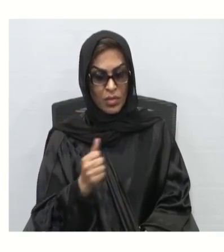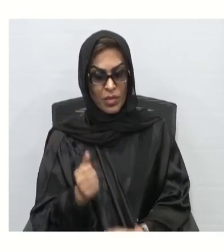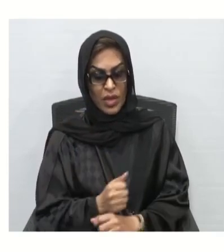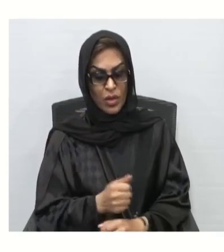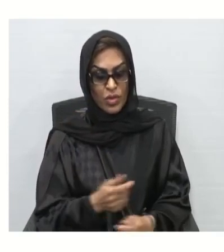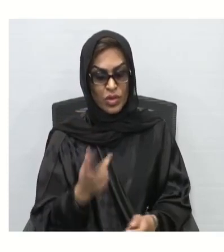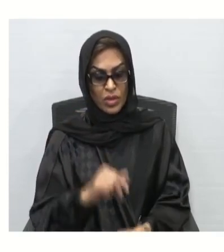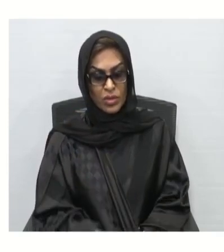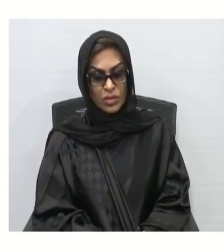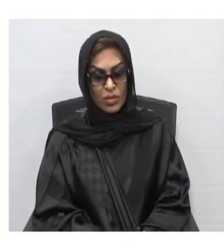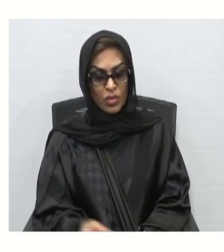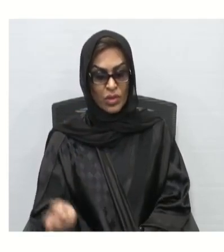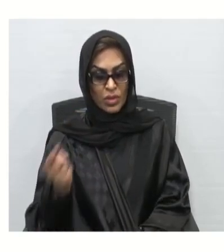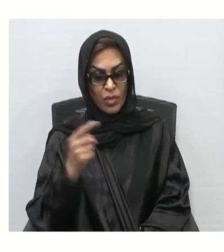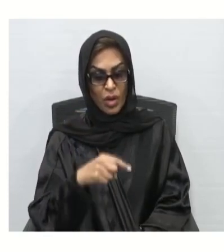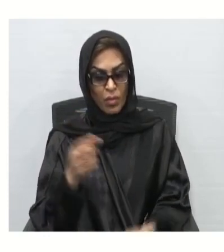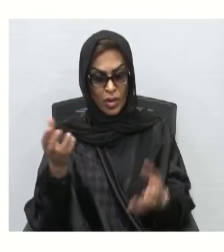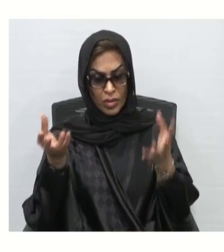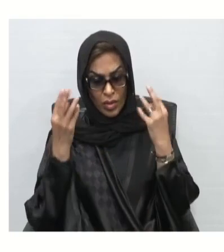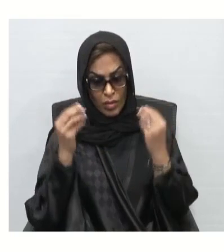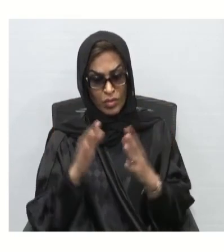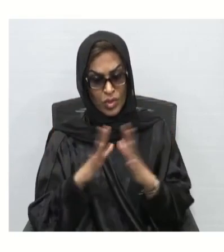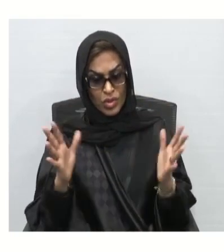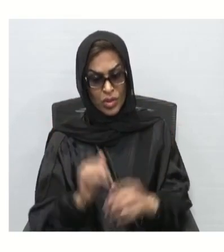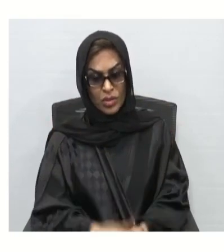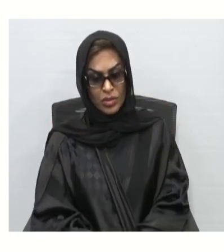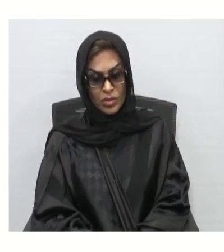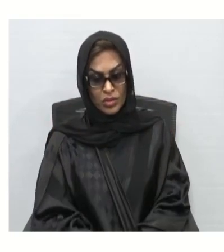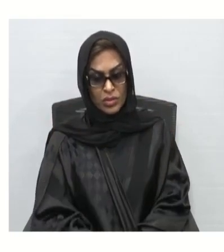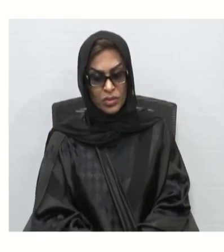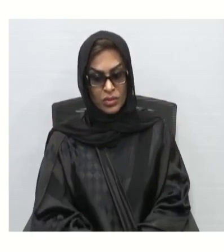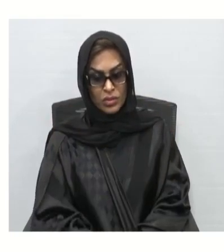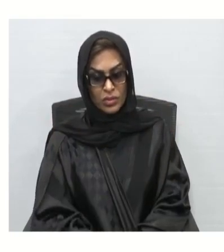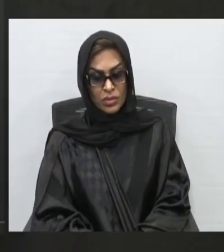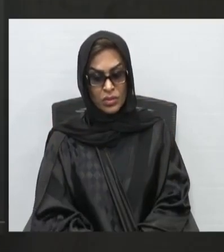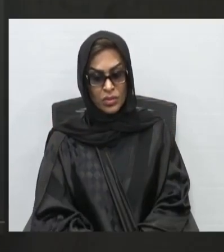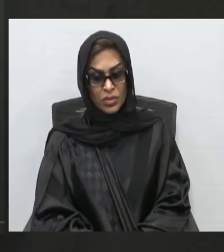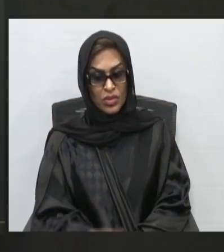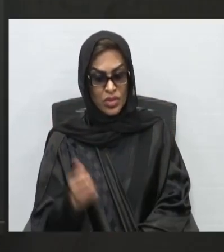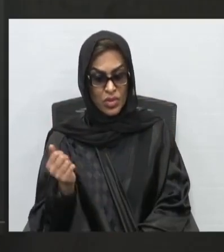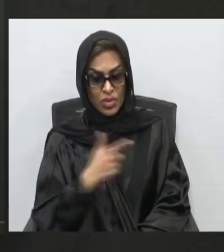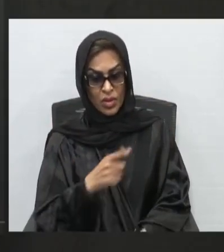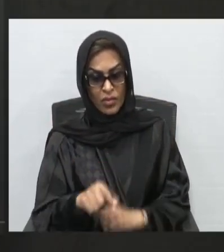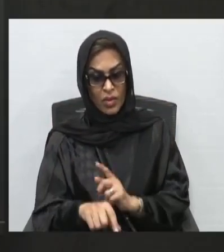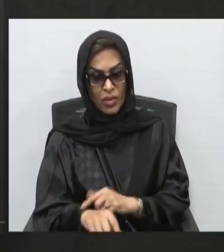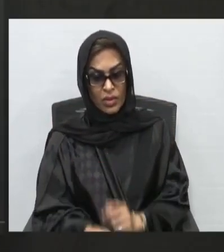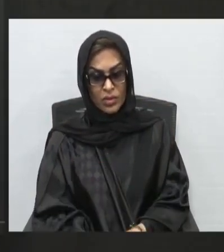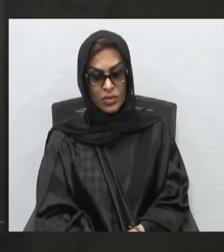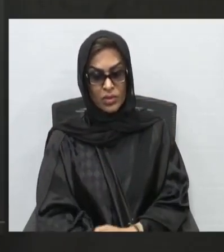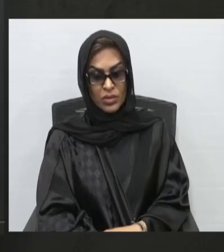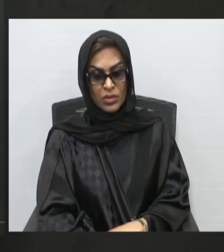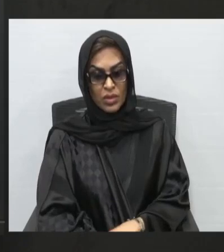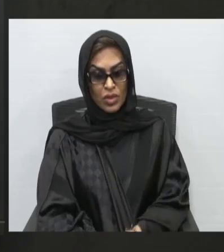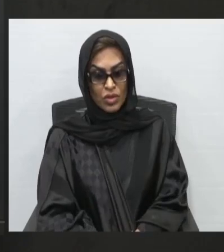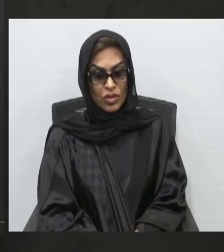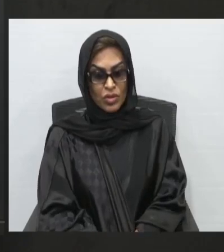من بيع وشراء وتبادل معلومات تجاريه بشكل اكبر اذا سرعه في الوقت ايضا توفر